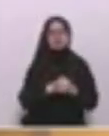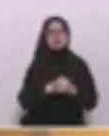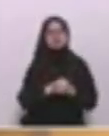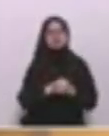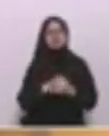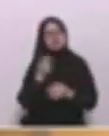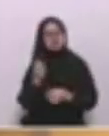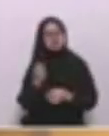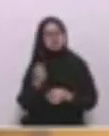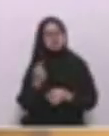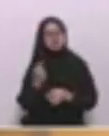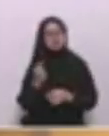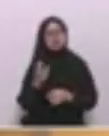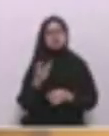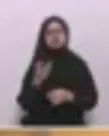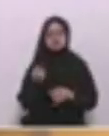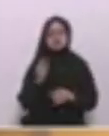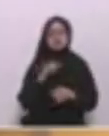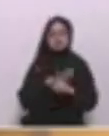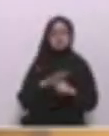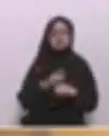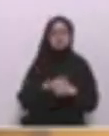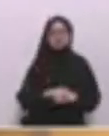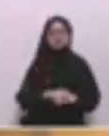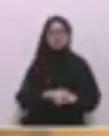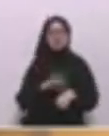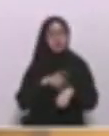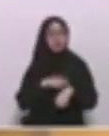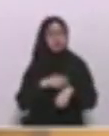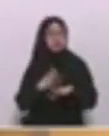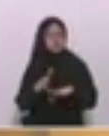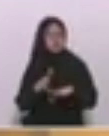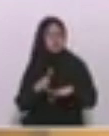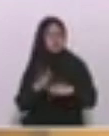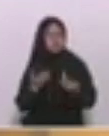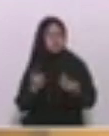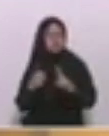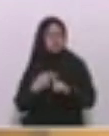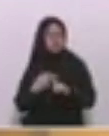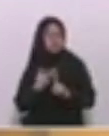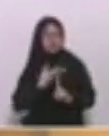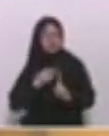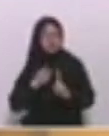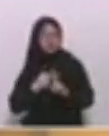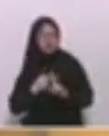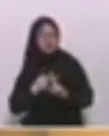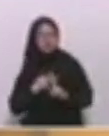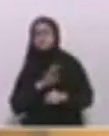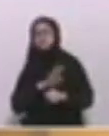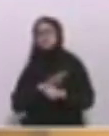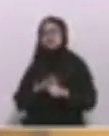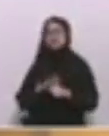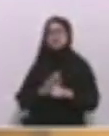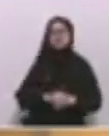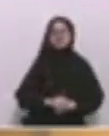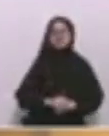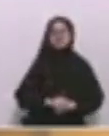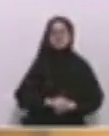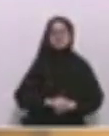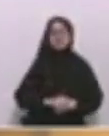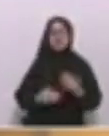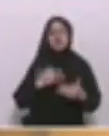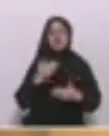simpel-simpel terima kasih waktu masih tersisa Apakah ingin ditambahkan cukup baik selanjutnya